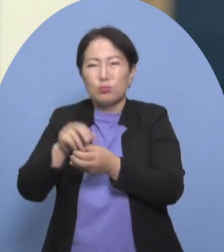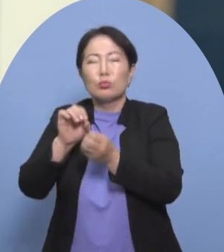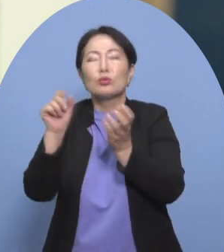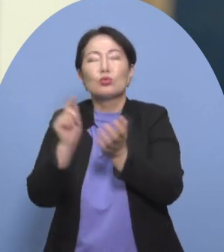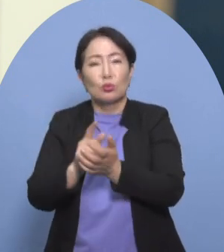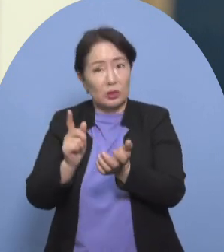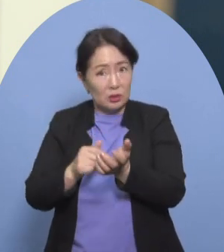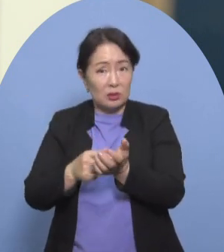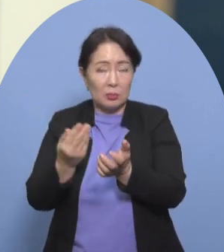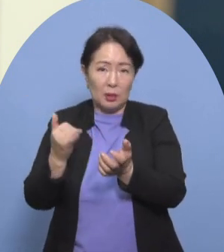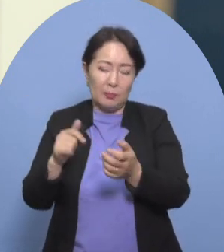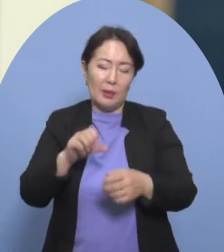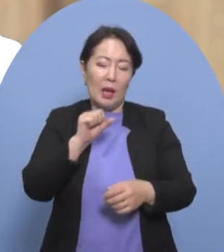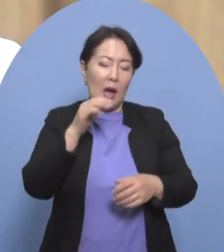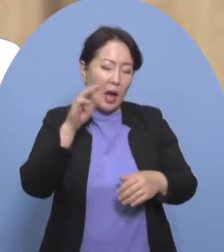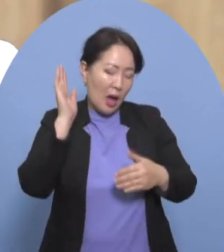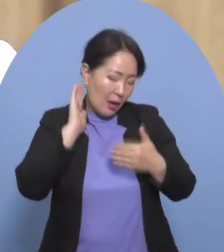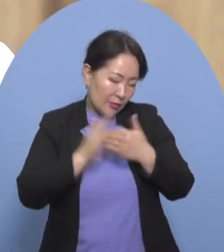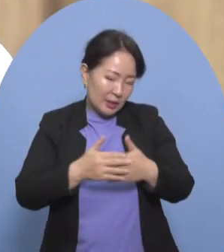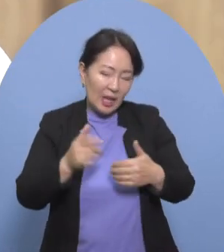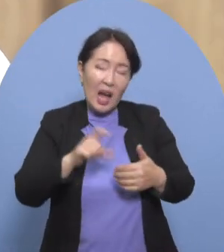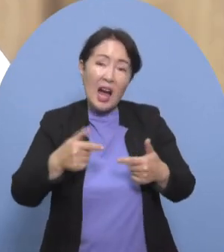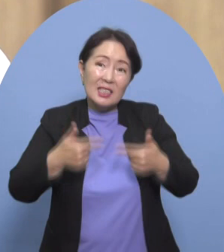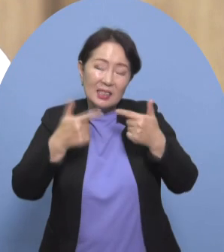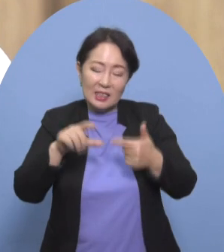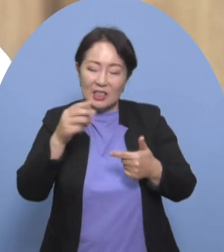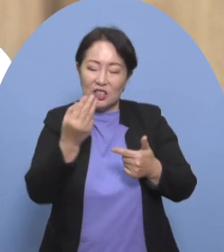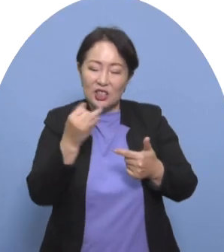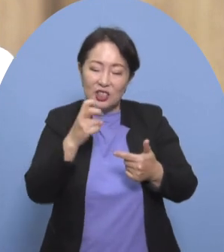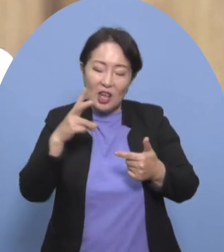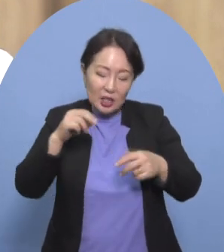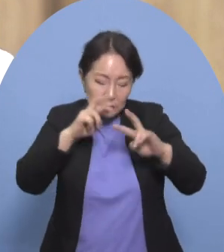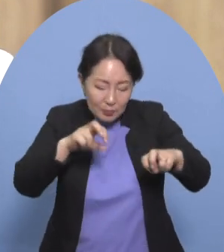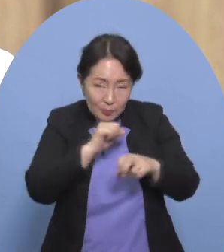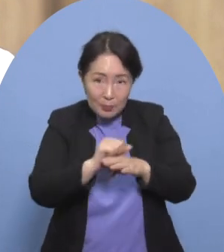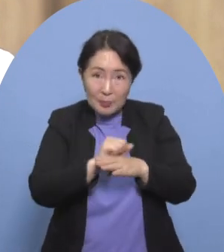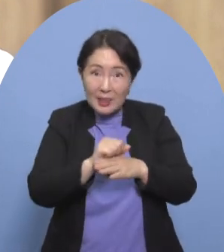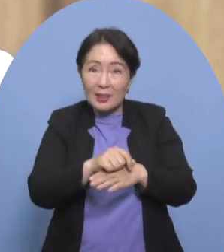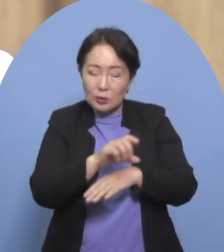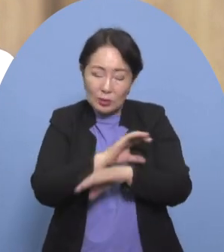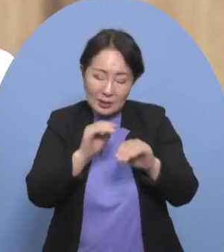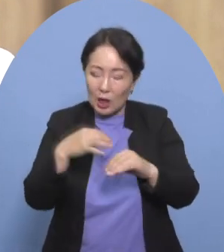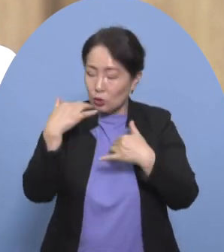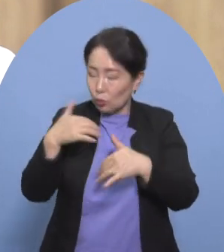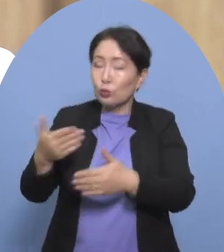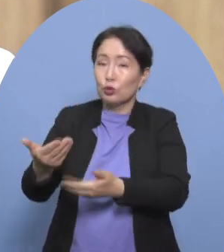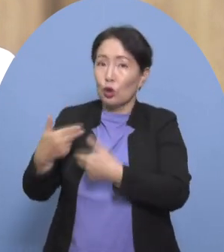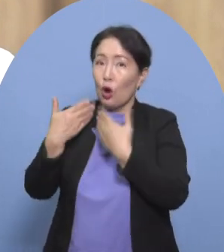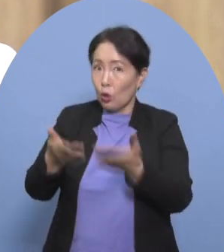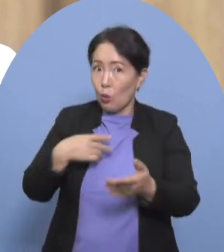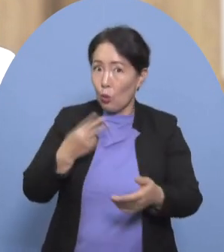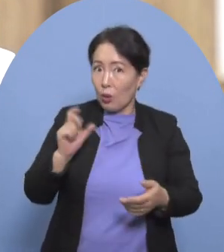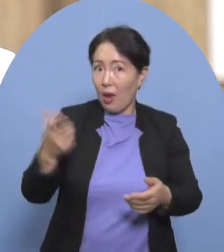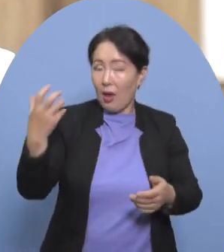бүрдүүлэх нь хамгийн чухал байгаа. Авилгын эрхлэл шинжилж бэлтгэх одоо энэ сургалт нь одоо шалган туслах зөвлөгч чиг үүрэгтэй. Илүүтэй